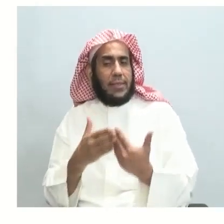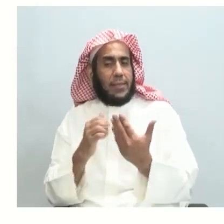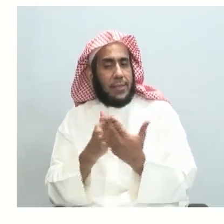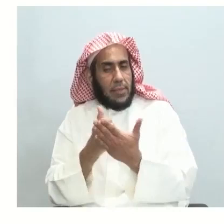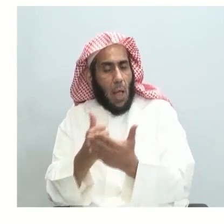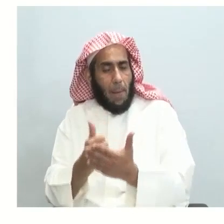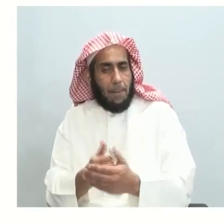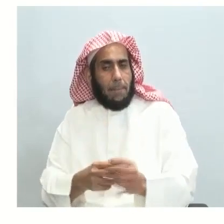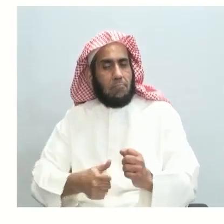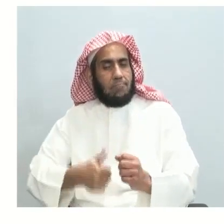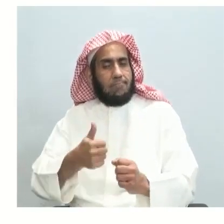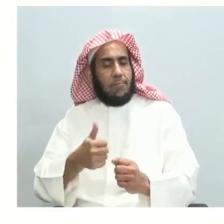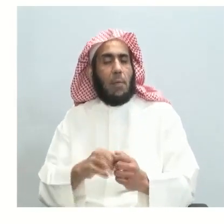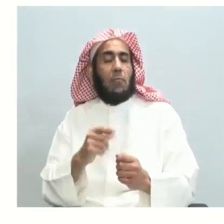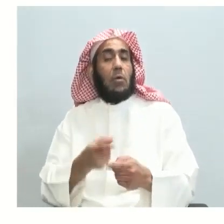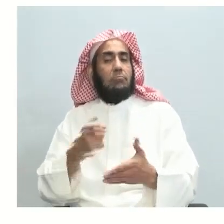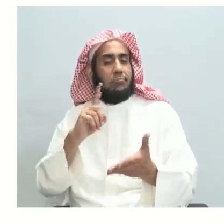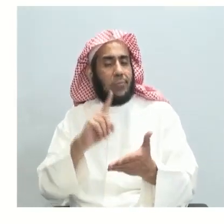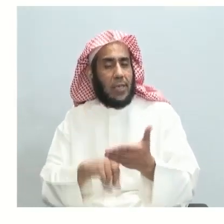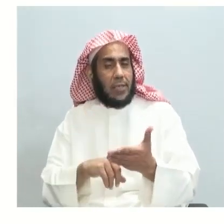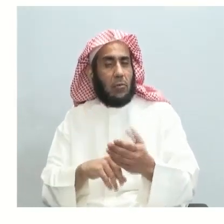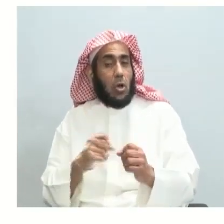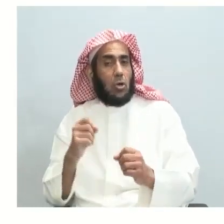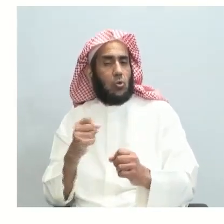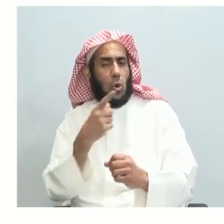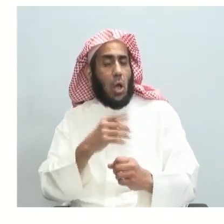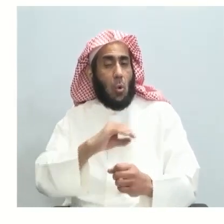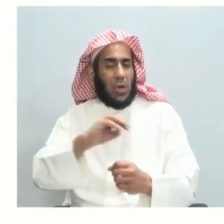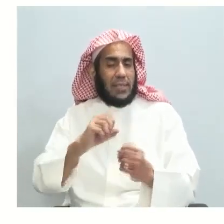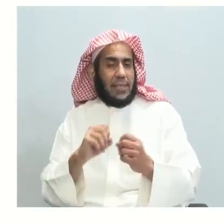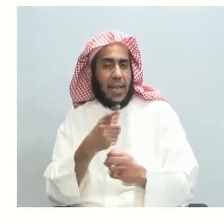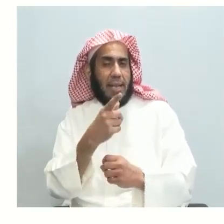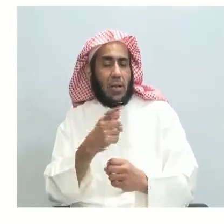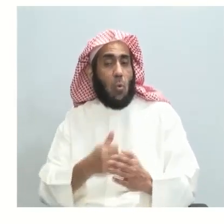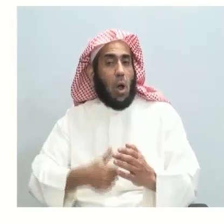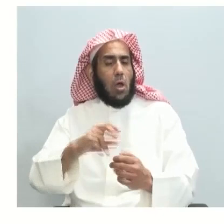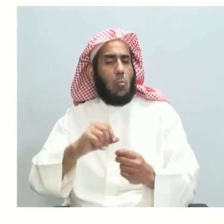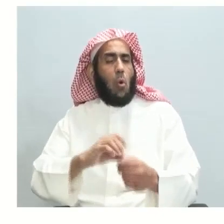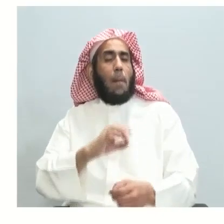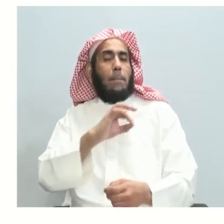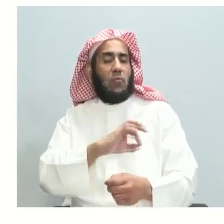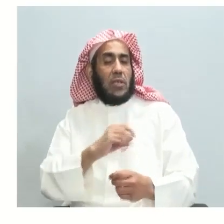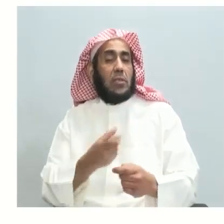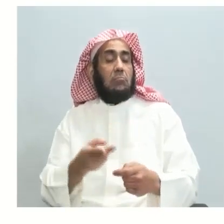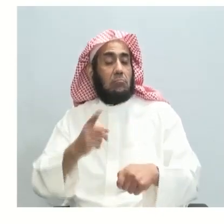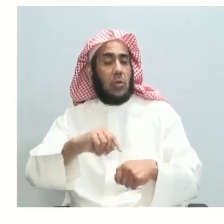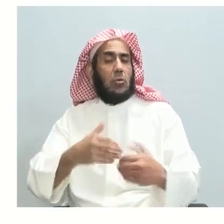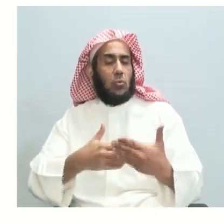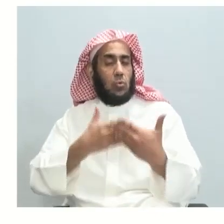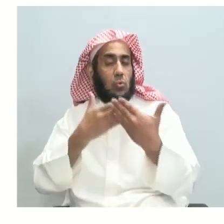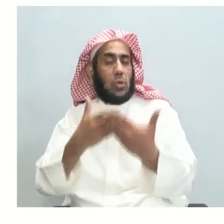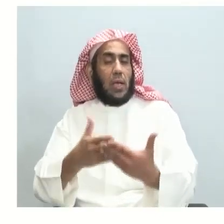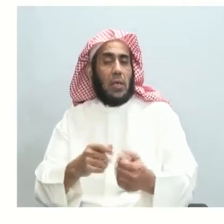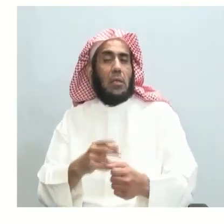قيم فان ذلك بالتاكيد احنا ما يكون ه سرعه ورد سريع ورد قيم مفيد سيساعد على ان العميل